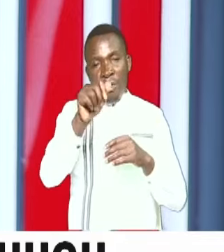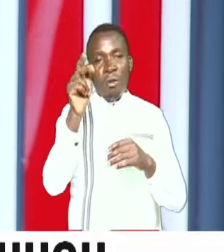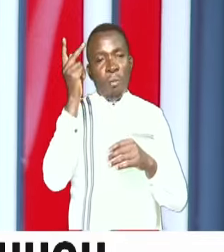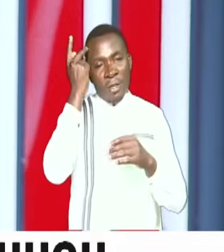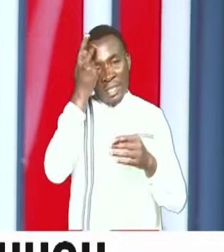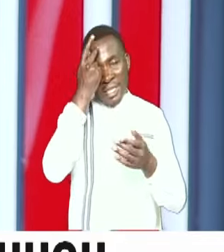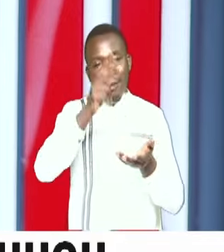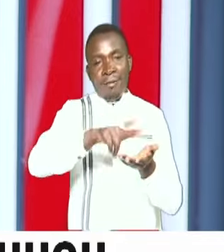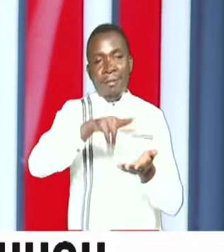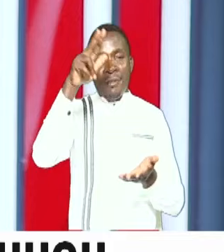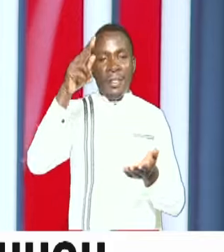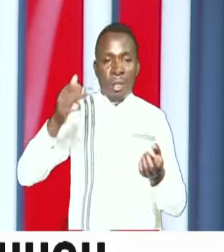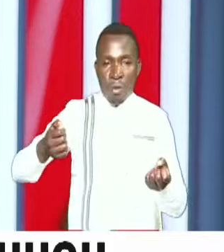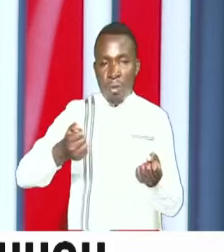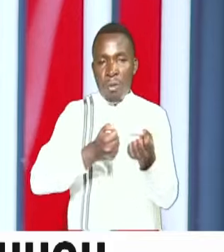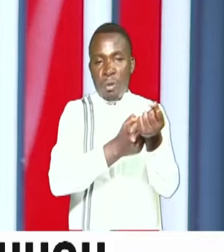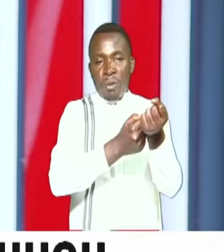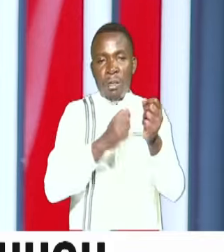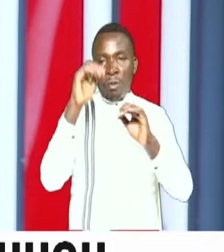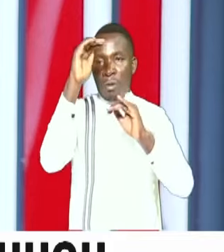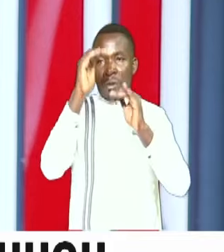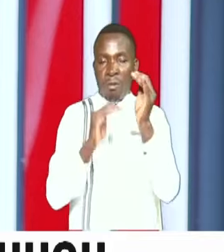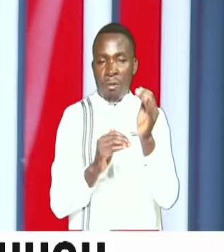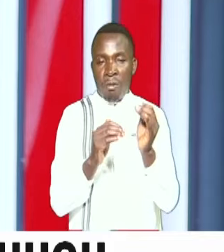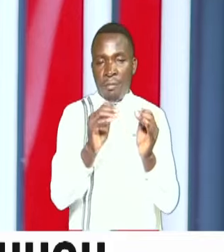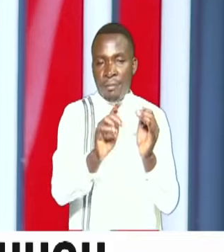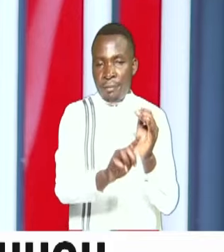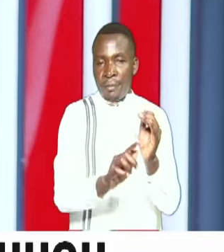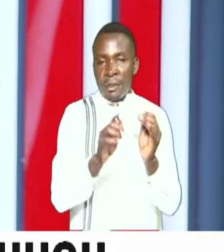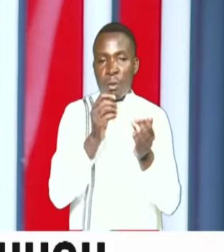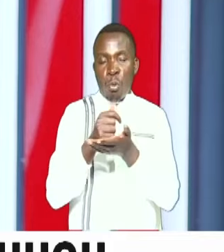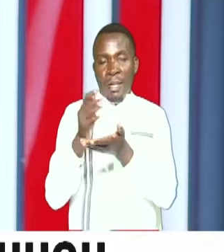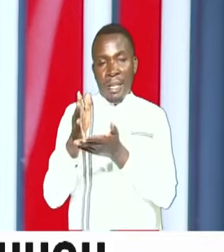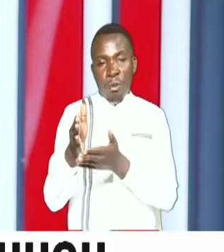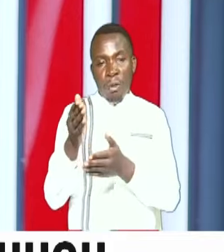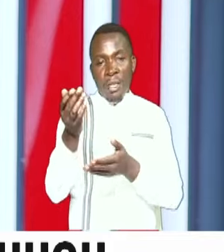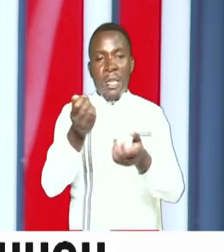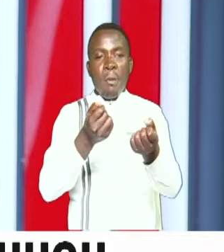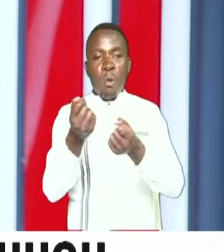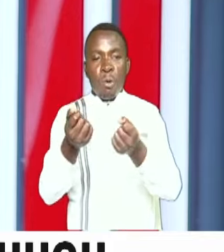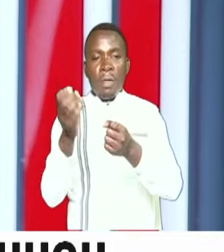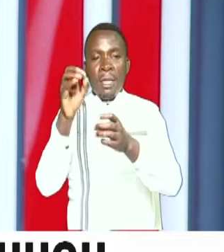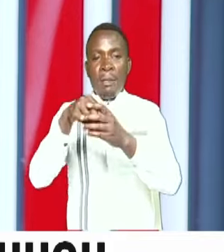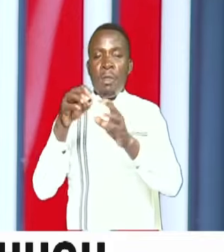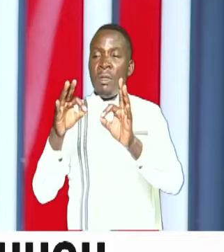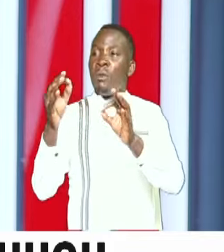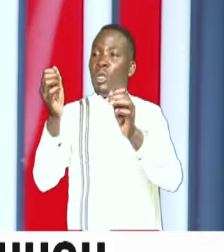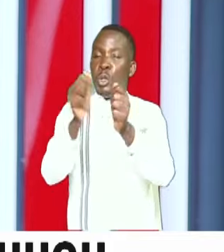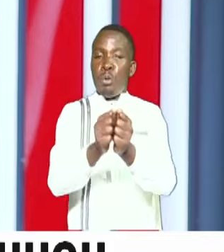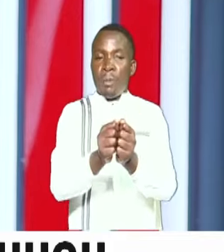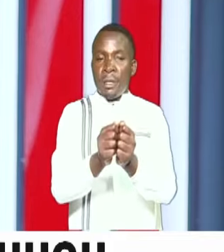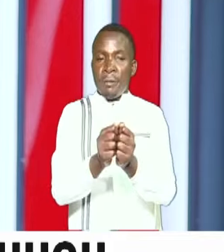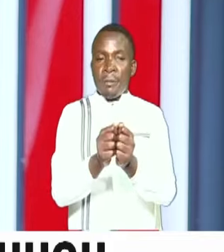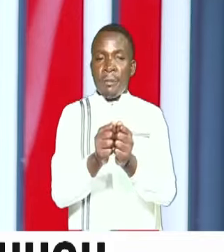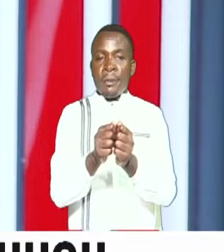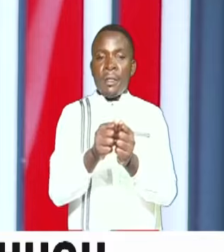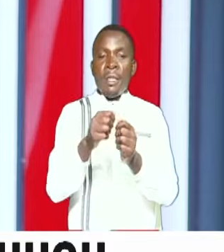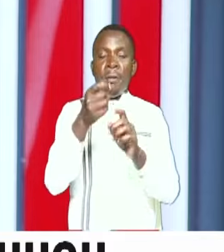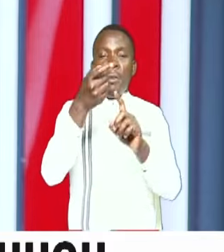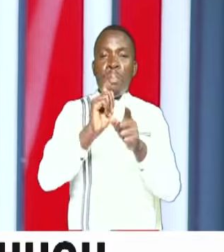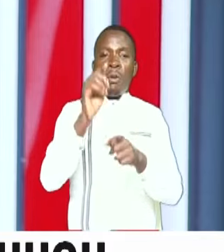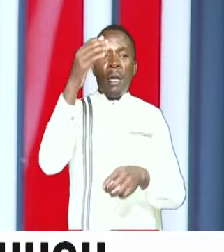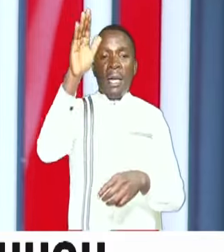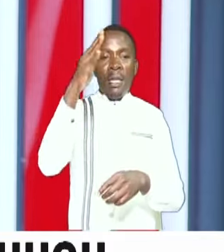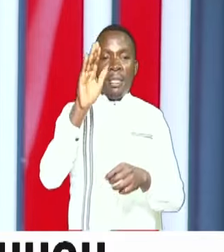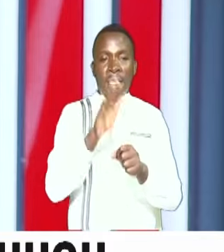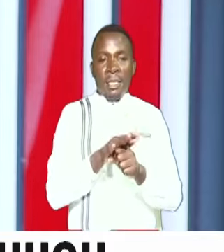irayemeza yo gushyigikira urwo rwego, kuko imodoka ziri mu bintu 10 bitumizwa hanze cyane